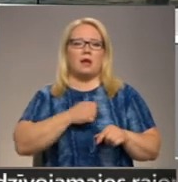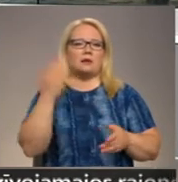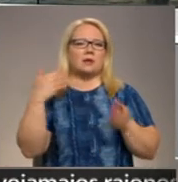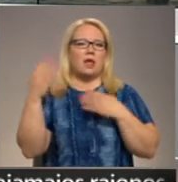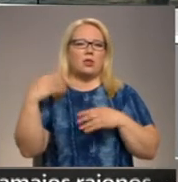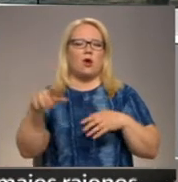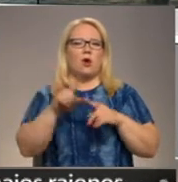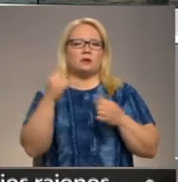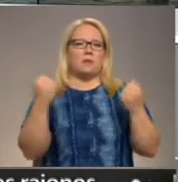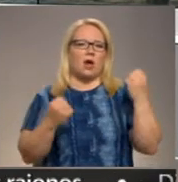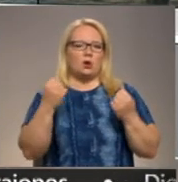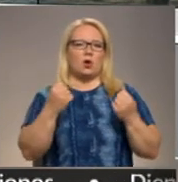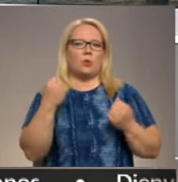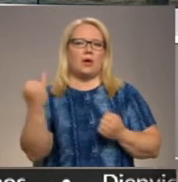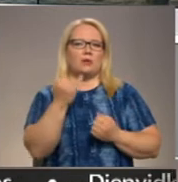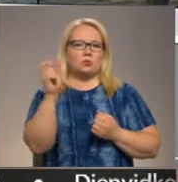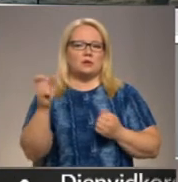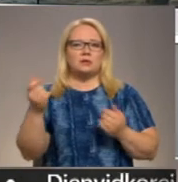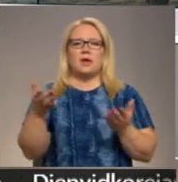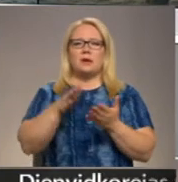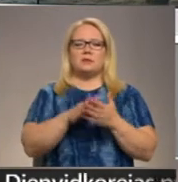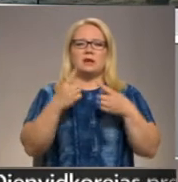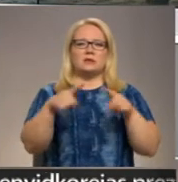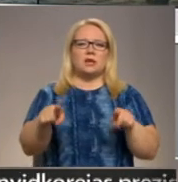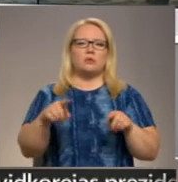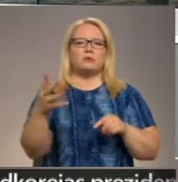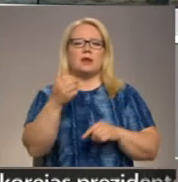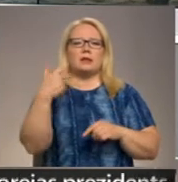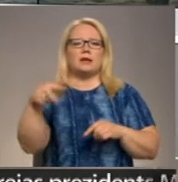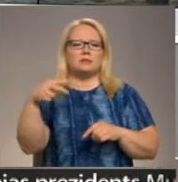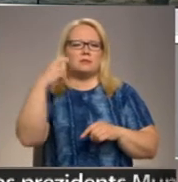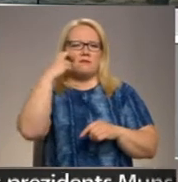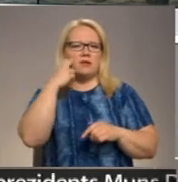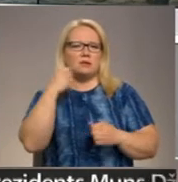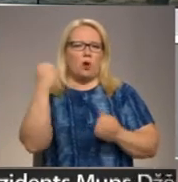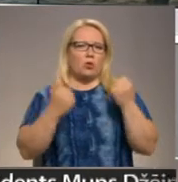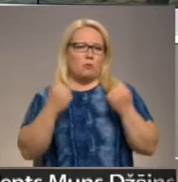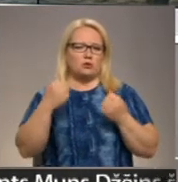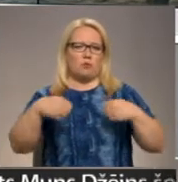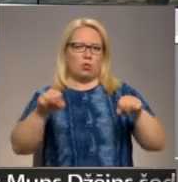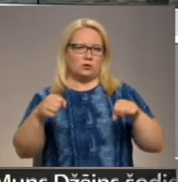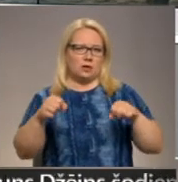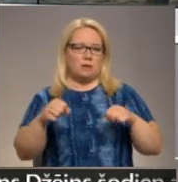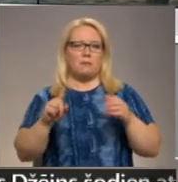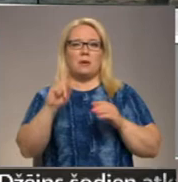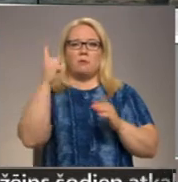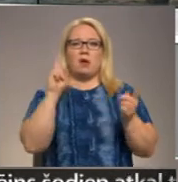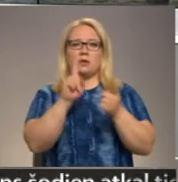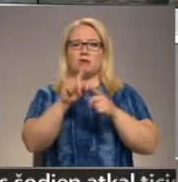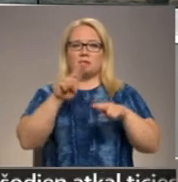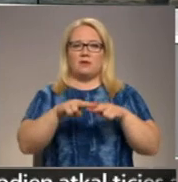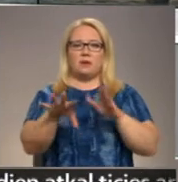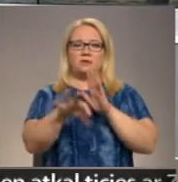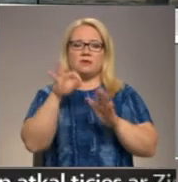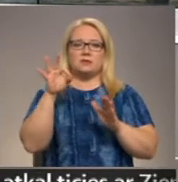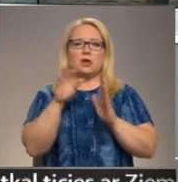retro spēkratu entuziasti, lai iepazīstinātu citus ar vismaz 30 gadus vecām automašīnām un motocikliem. Par pirmo tikšanās vietu